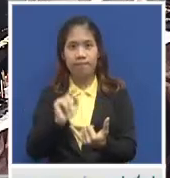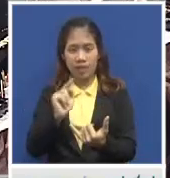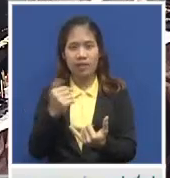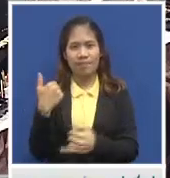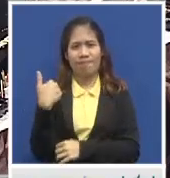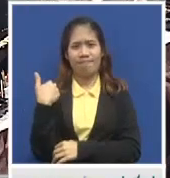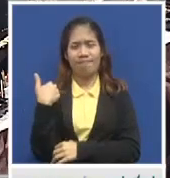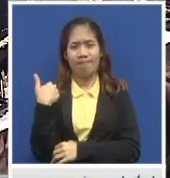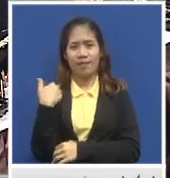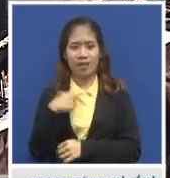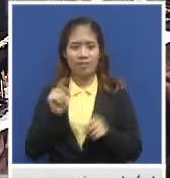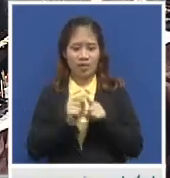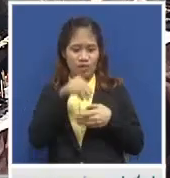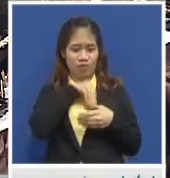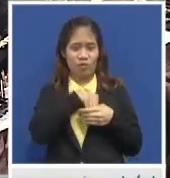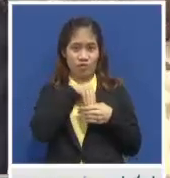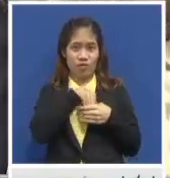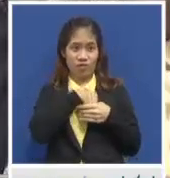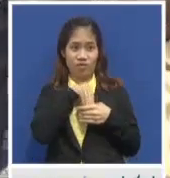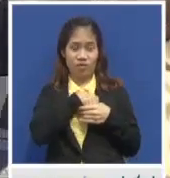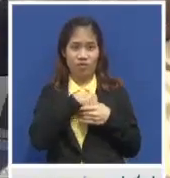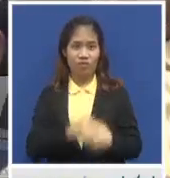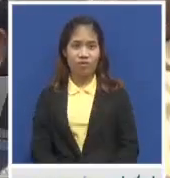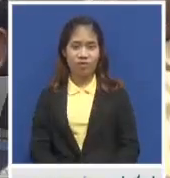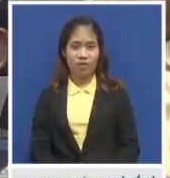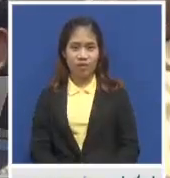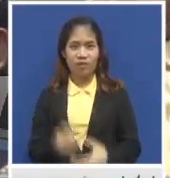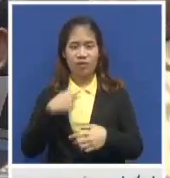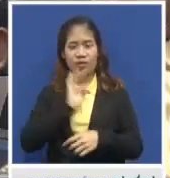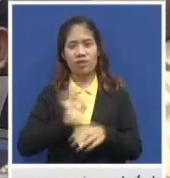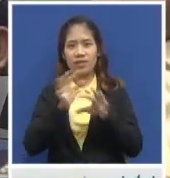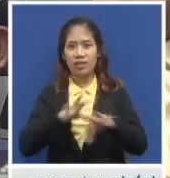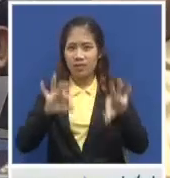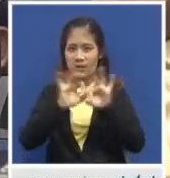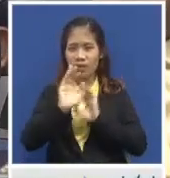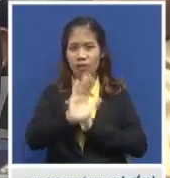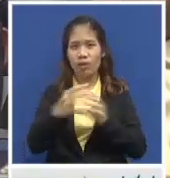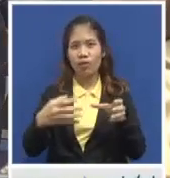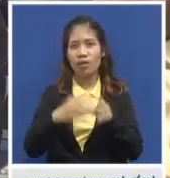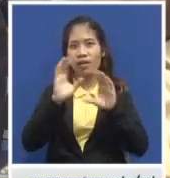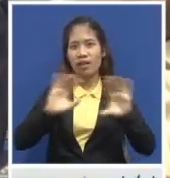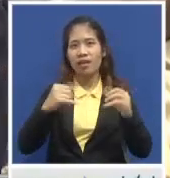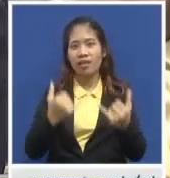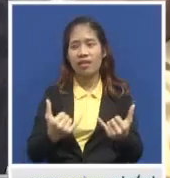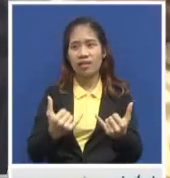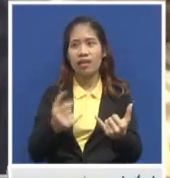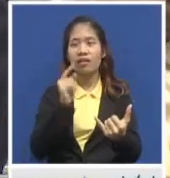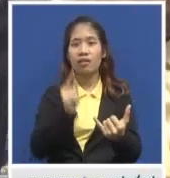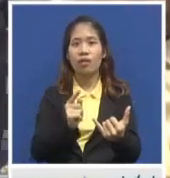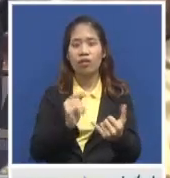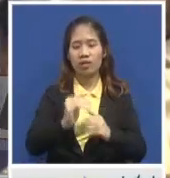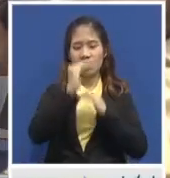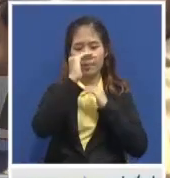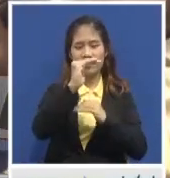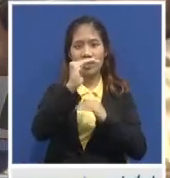จึงมีในใจของพี่น้องประชาชนจึงเป็นความสำคัญของรัฐบาลนะครับที่จะต้องมีการกำหน